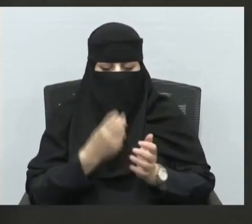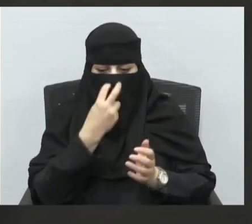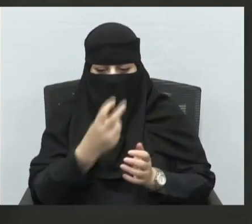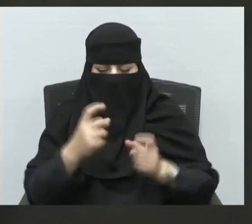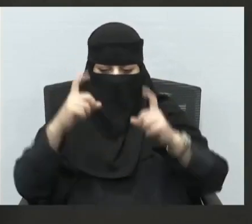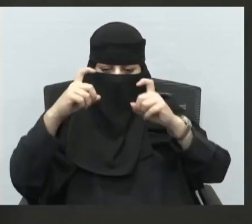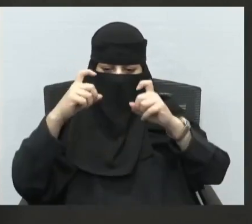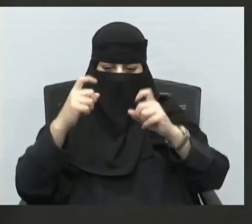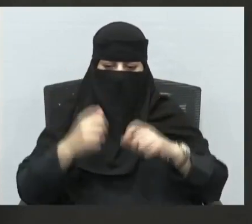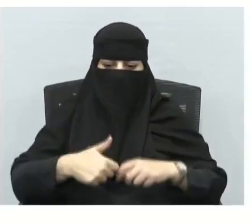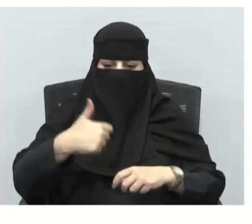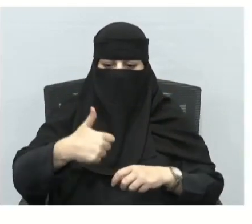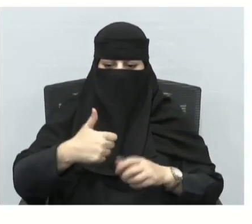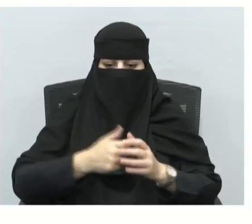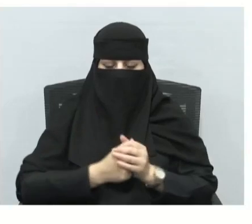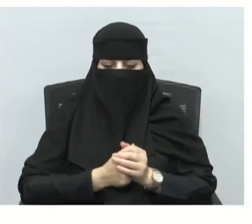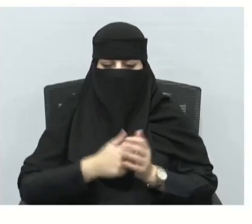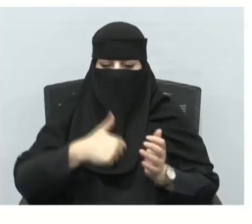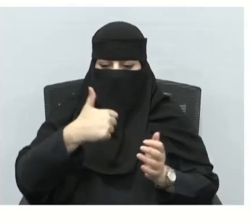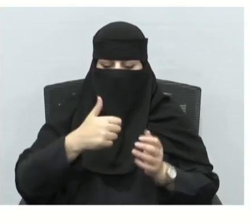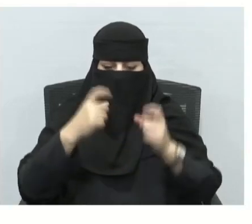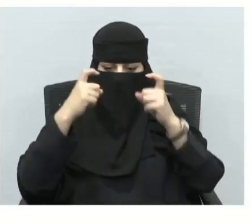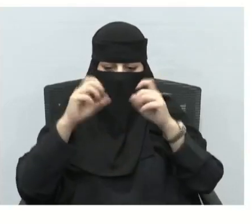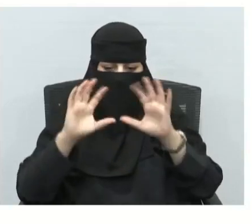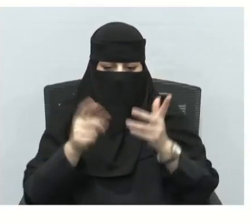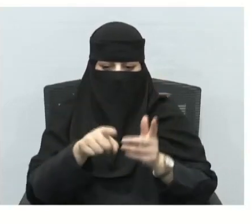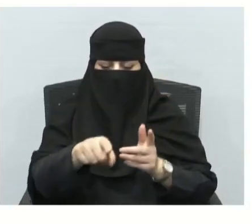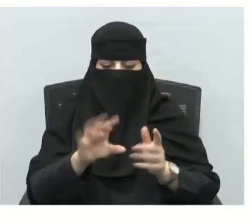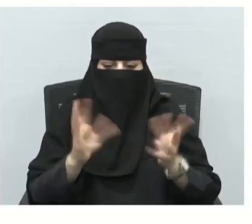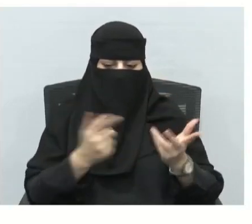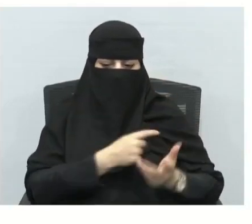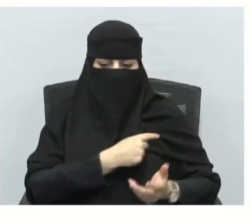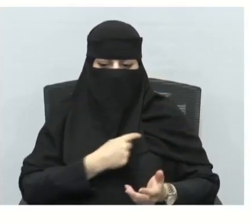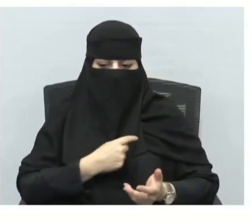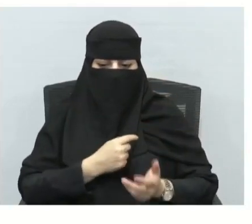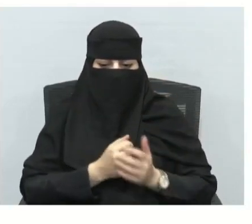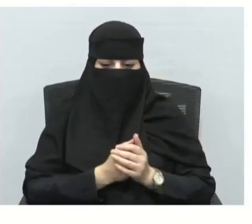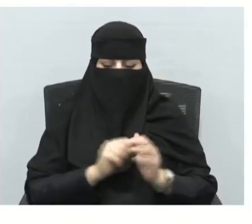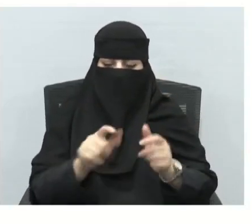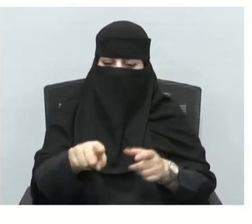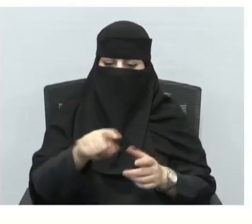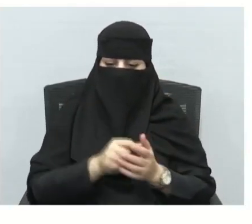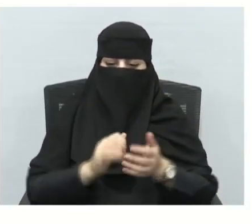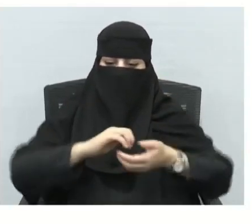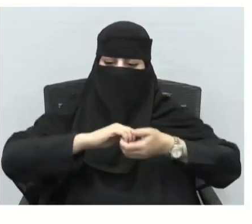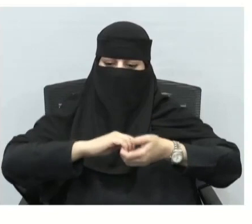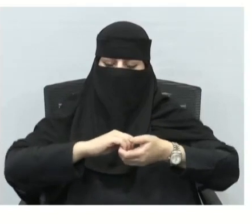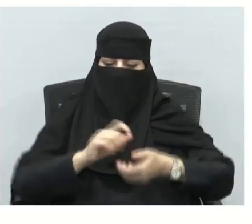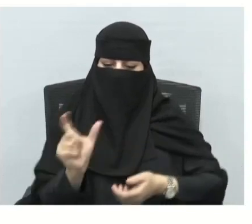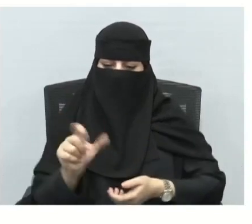الصوره الاولى الصوره الاولى من هذه احسنتم هذه صديقتنا